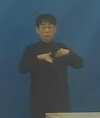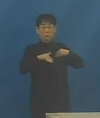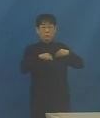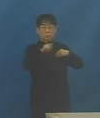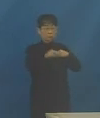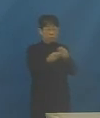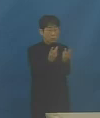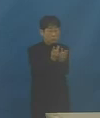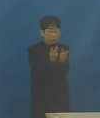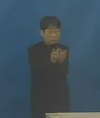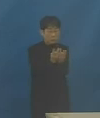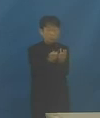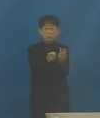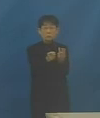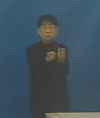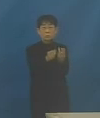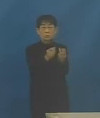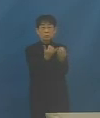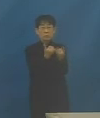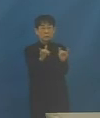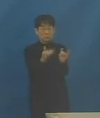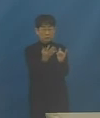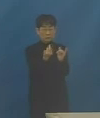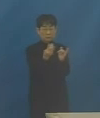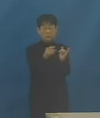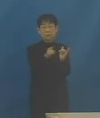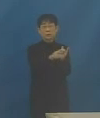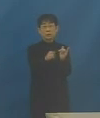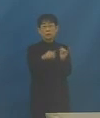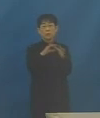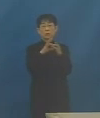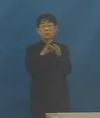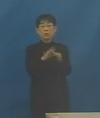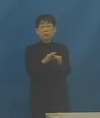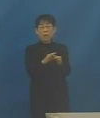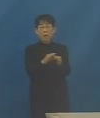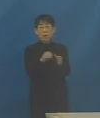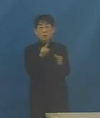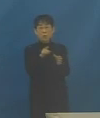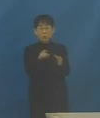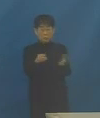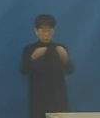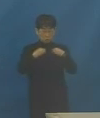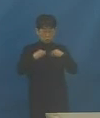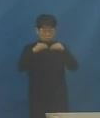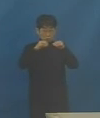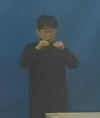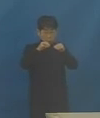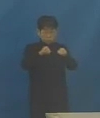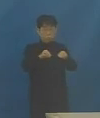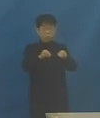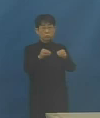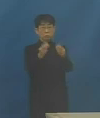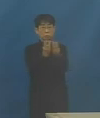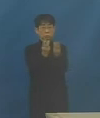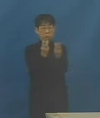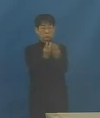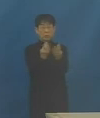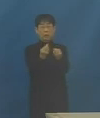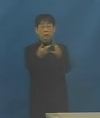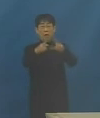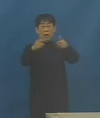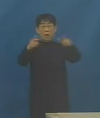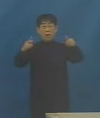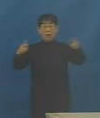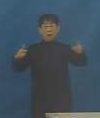よってそれであのうその映る人数が変わってきますからまあですからここ